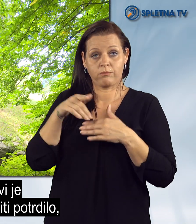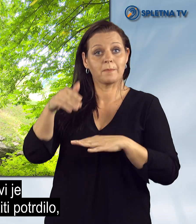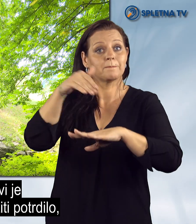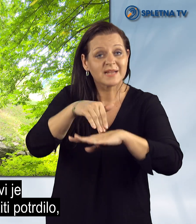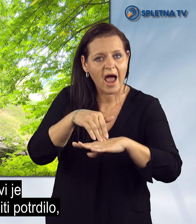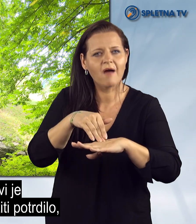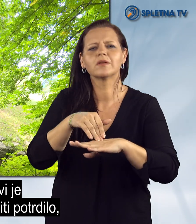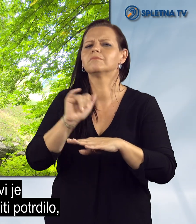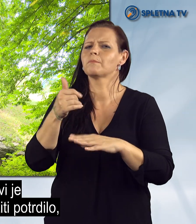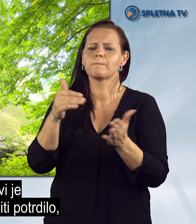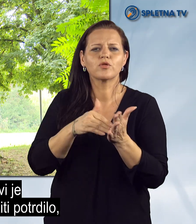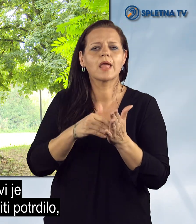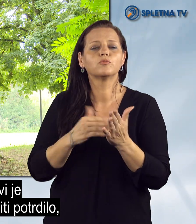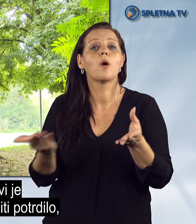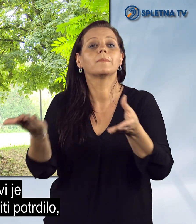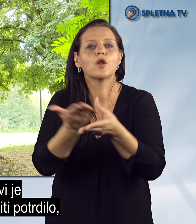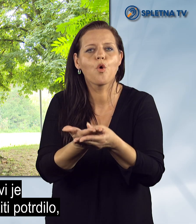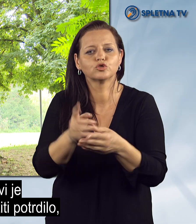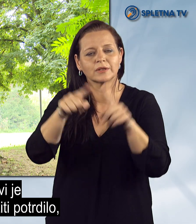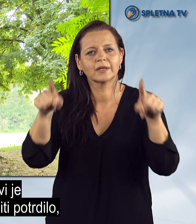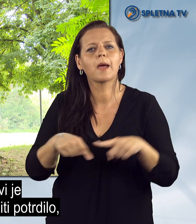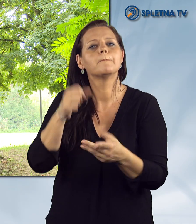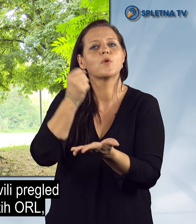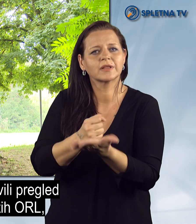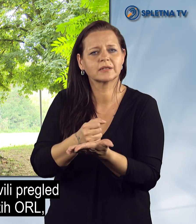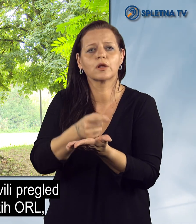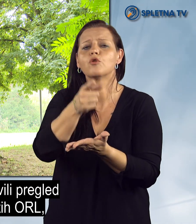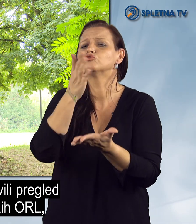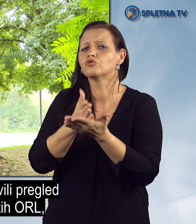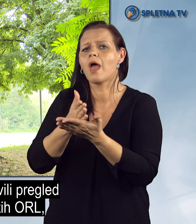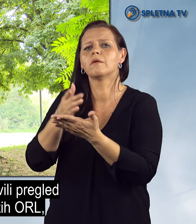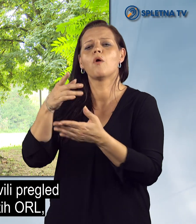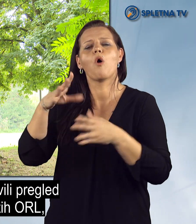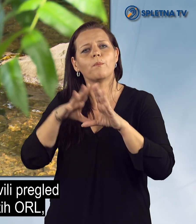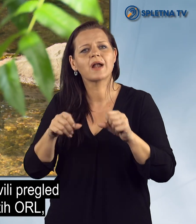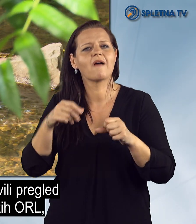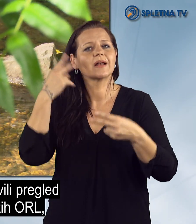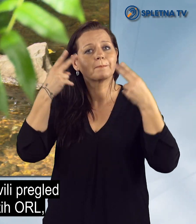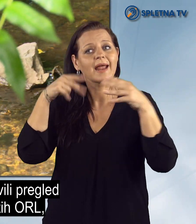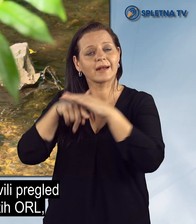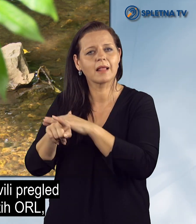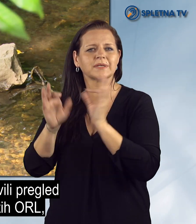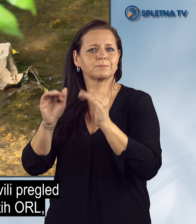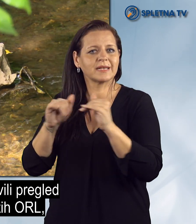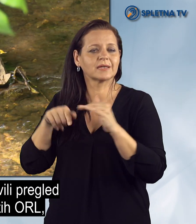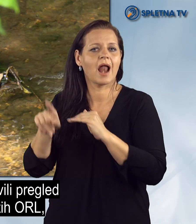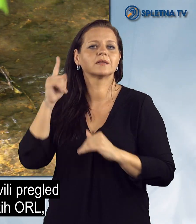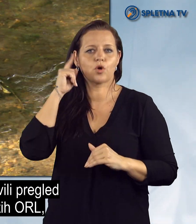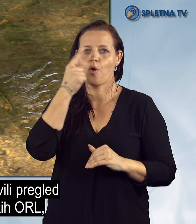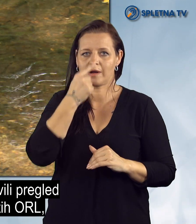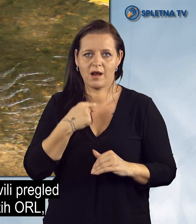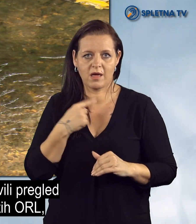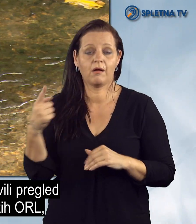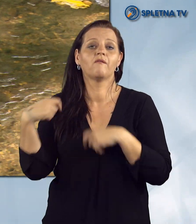Ob prijavi je potrebno priložiti potrdilo, da ste že opravili pregled pri specialistih ORL, ki so vam